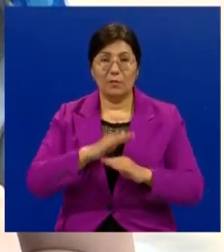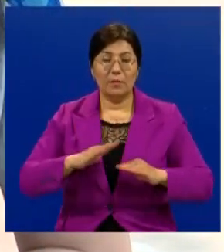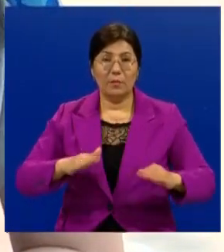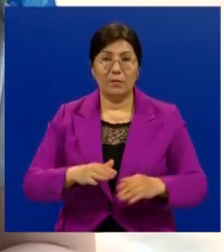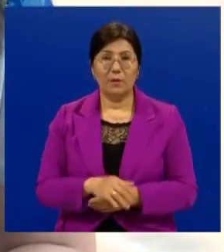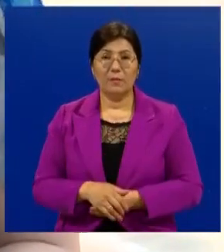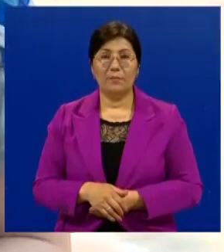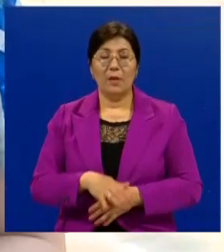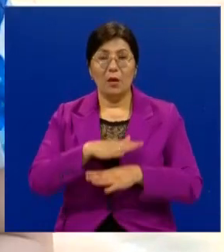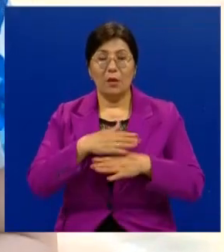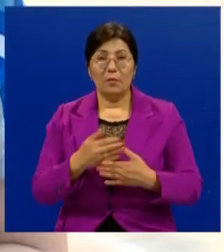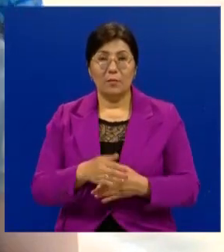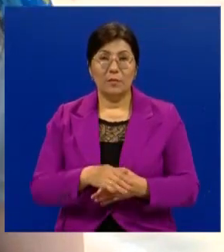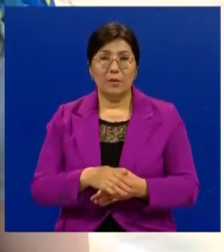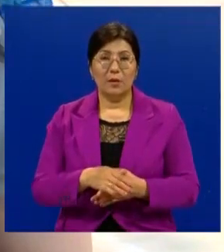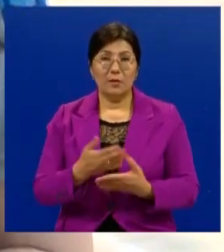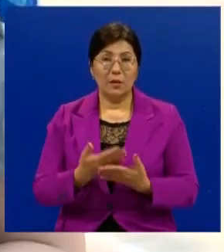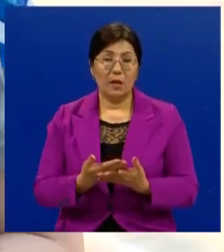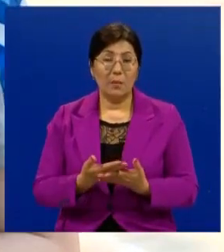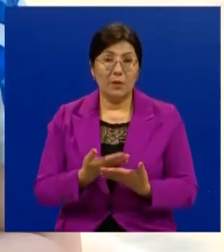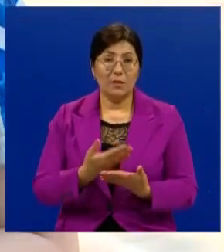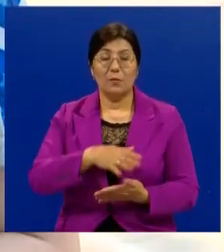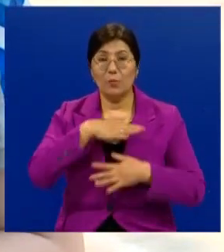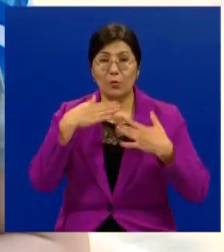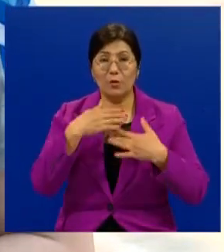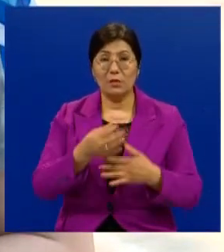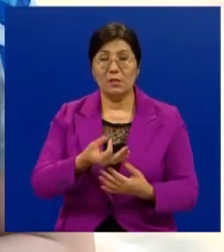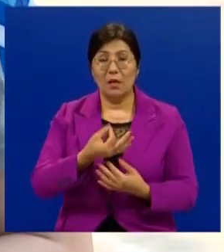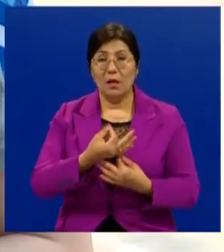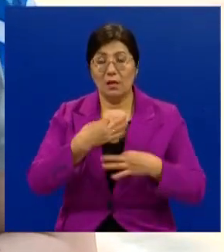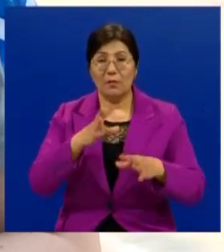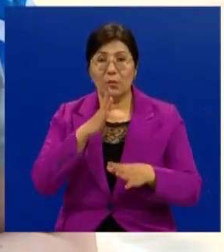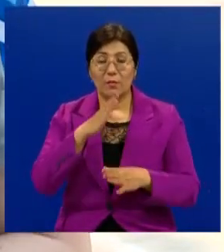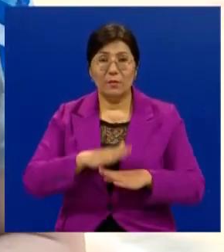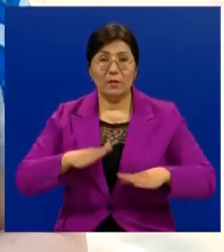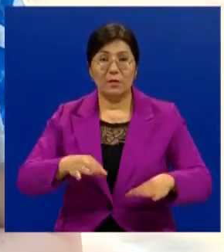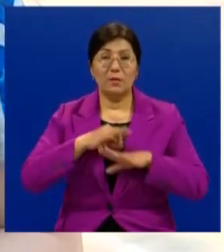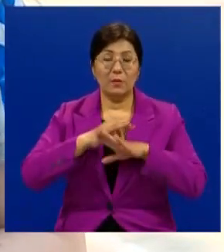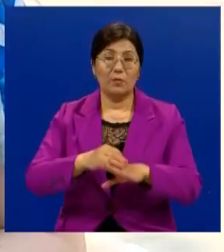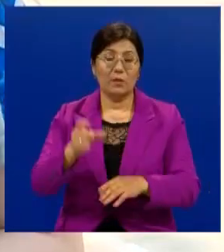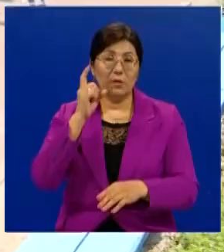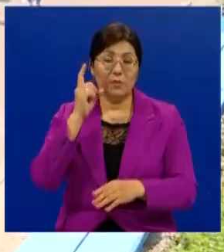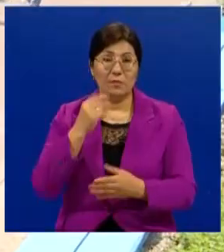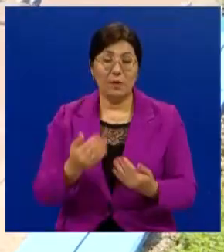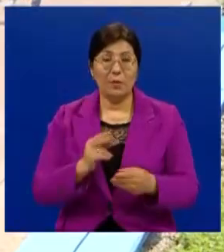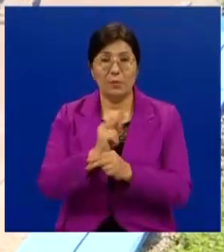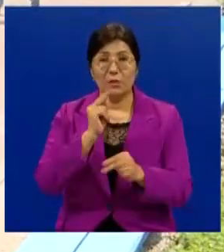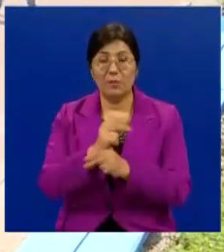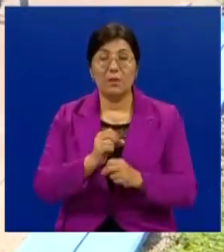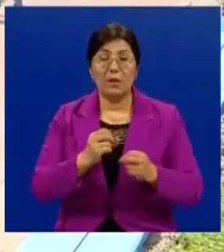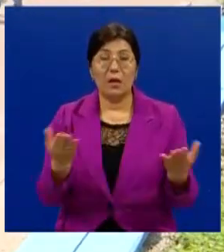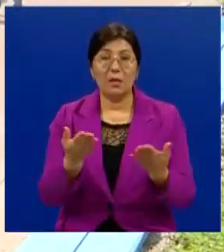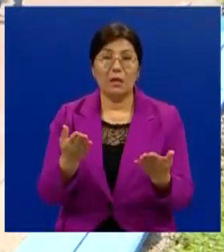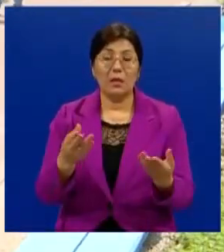свободных времени. Дети там в телефонах сидят и так далее. Но в это время мы можем поиграть с детьми, как надо правильные игры проводить. Обучение проходило